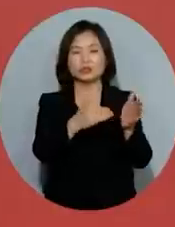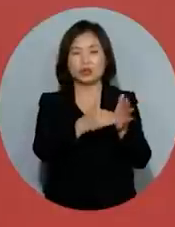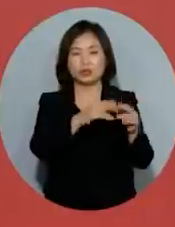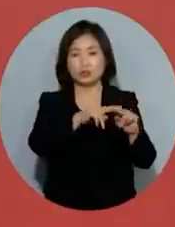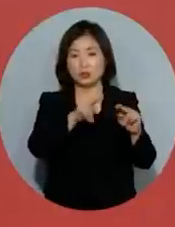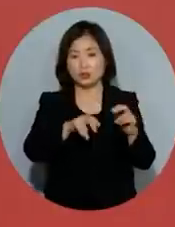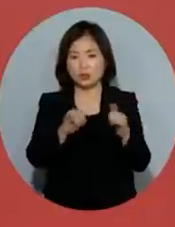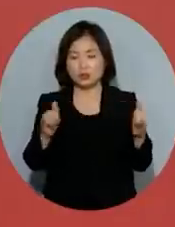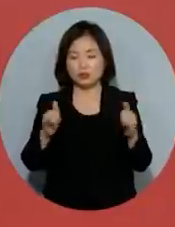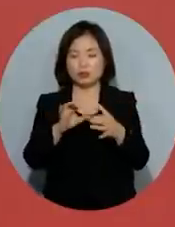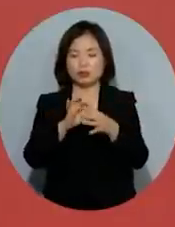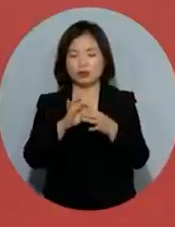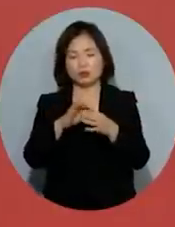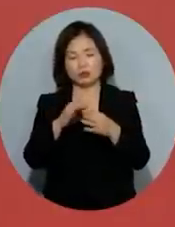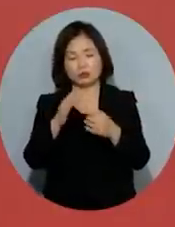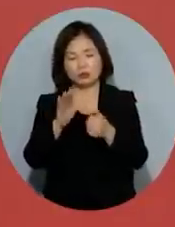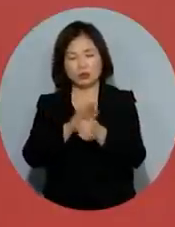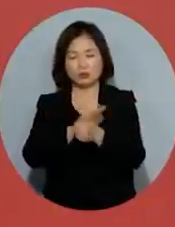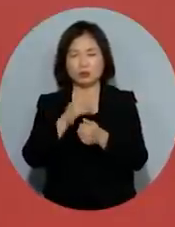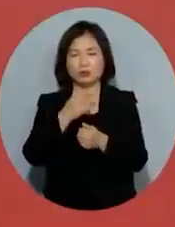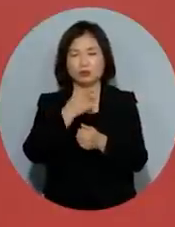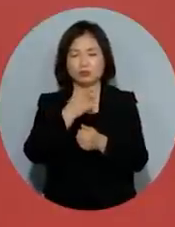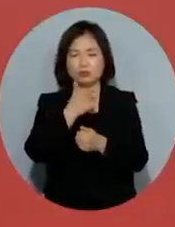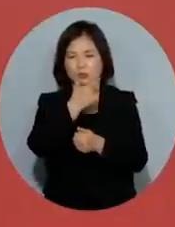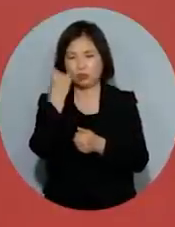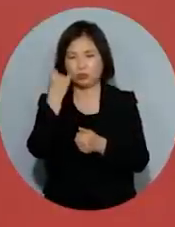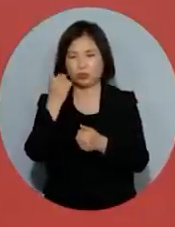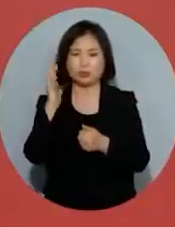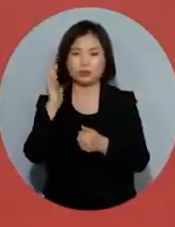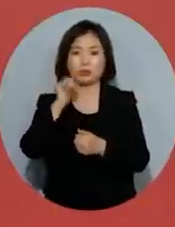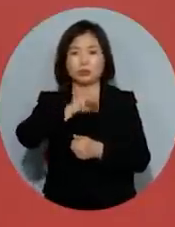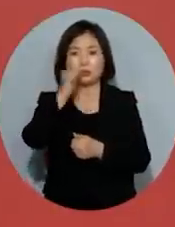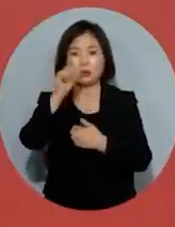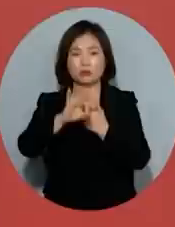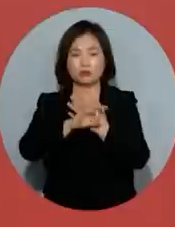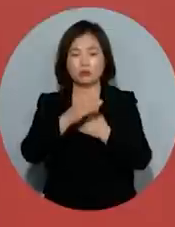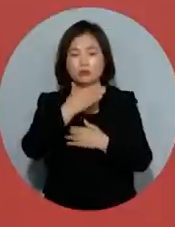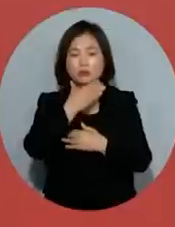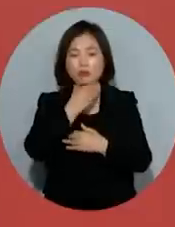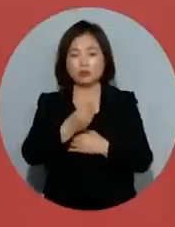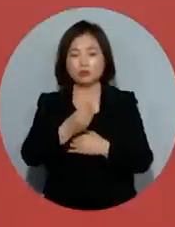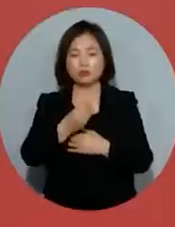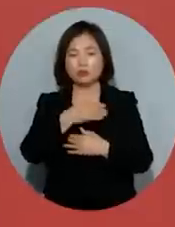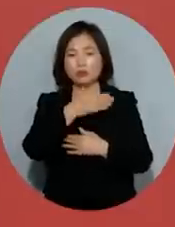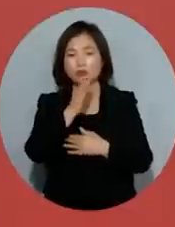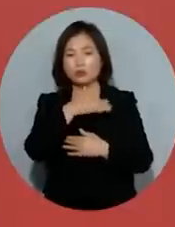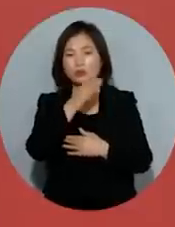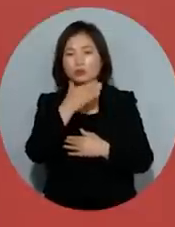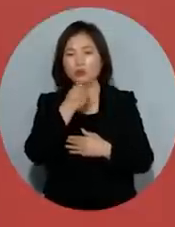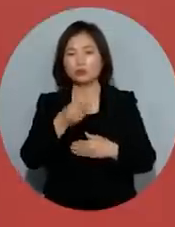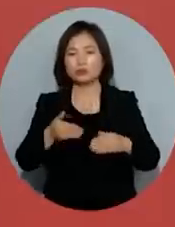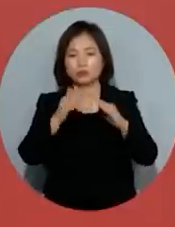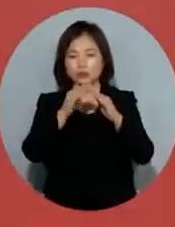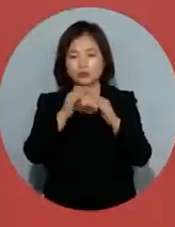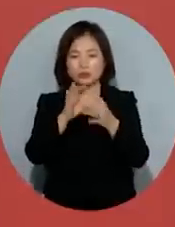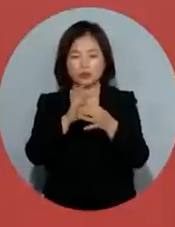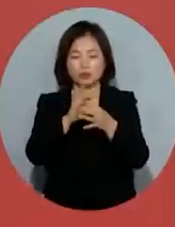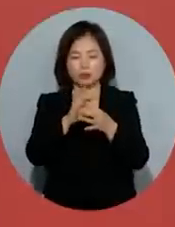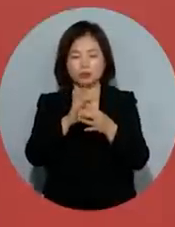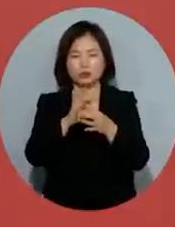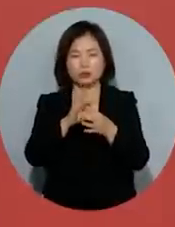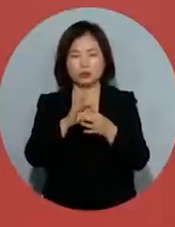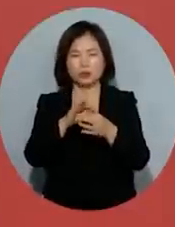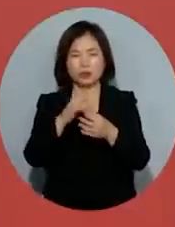그래서 제가 대통령이 되면 노인복지청을 꼭 만들도록 하겠습니다.